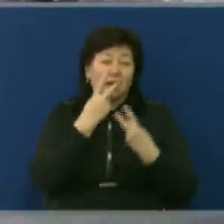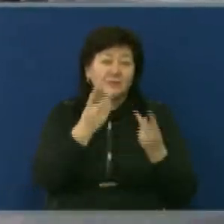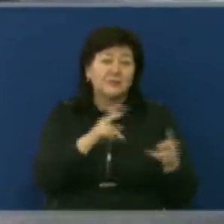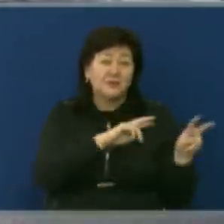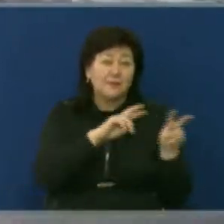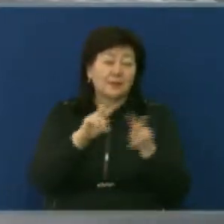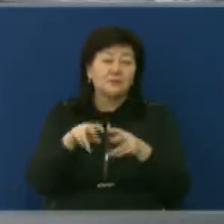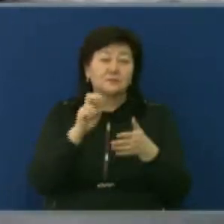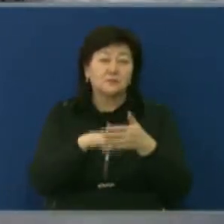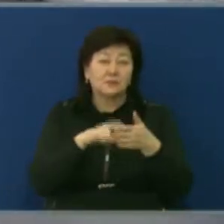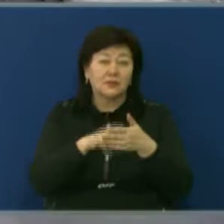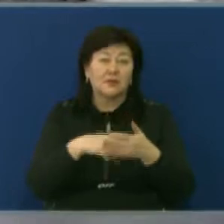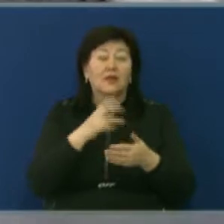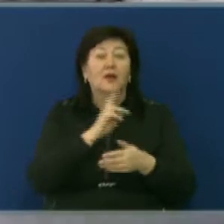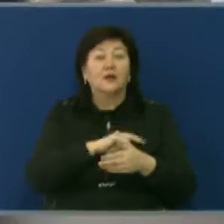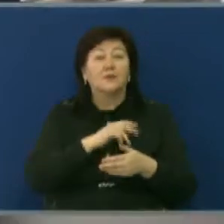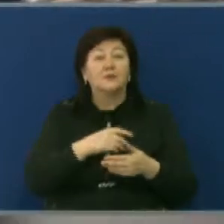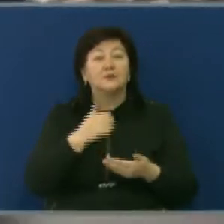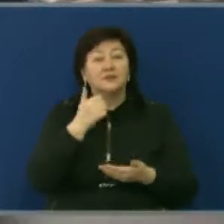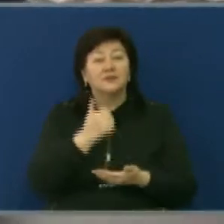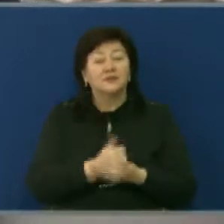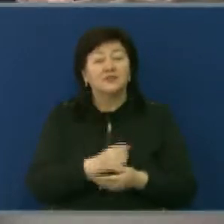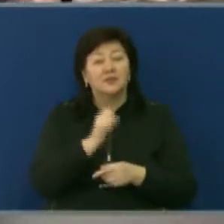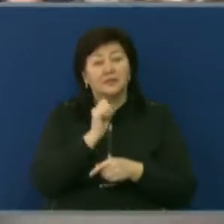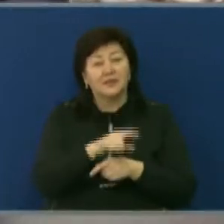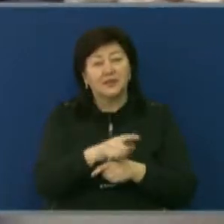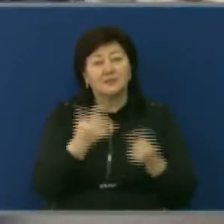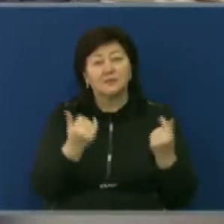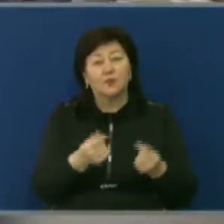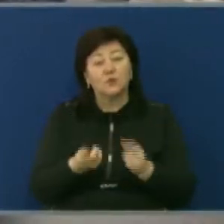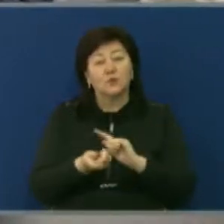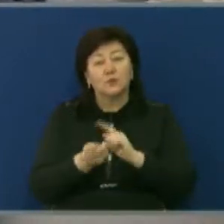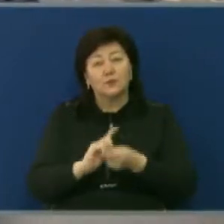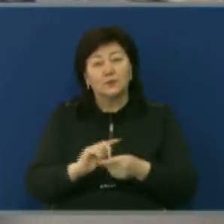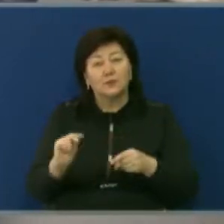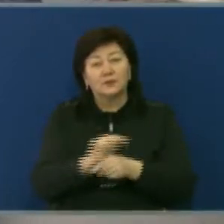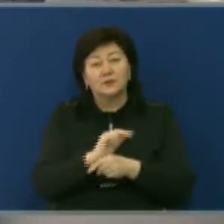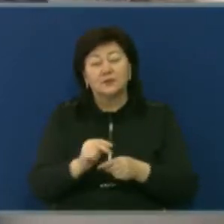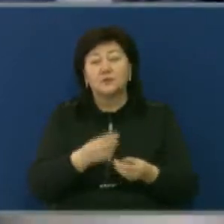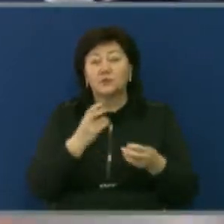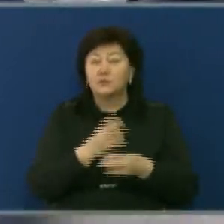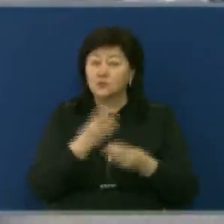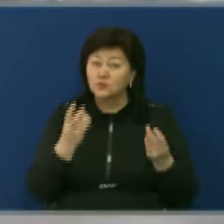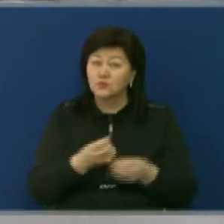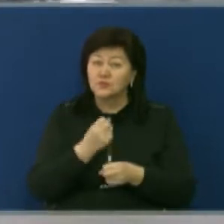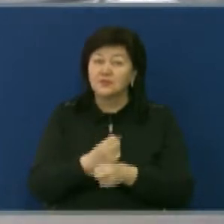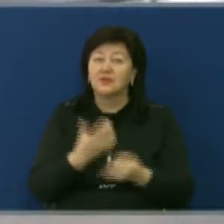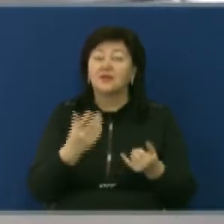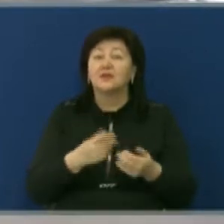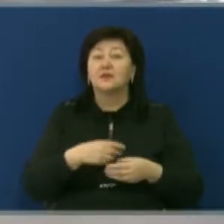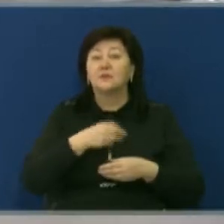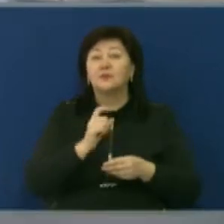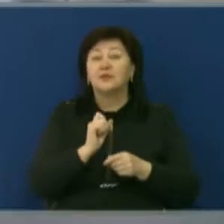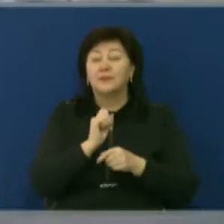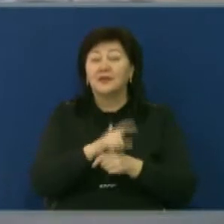объем проделанной работы, градоначальник дал соответствующие указания по устранению выявленных недочетов. В частности, им было